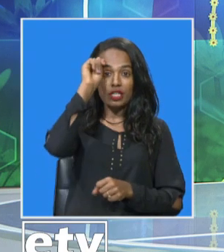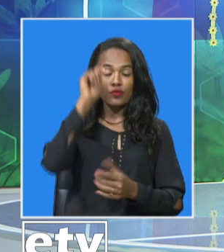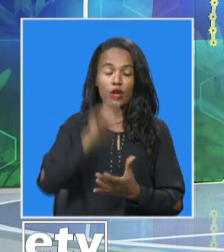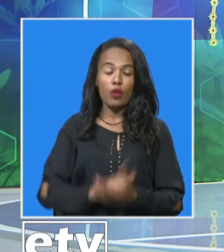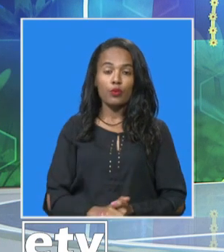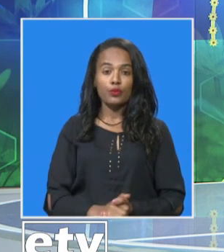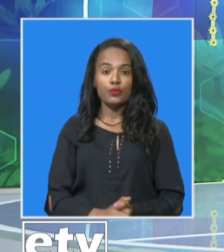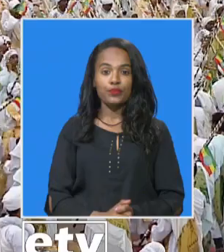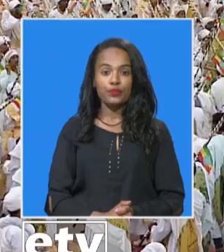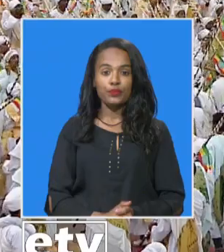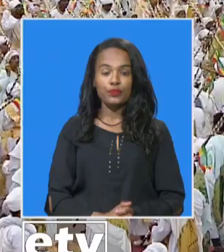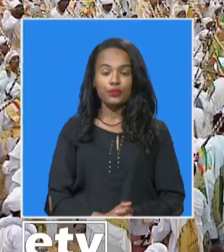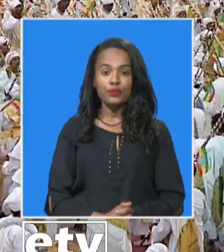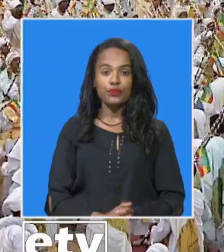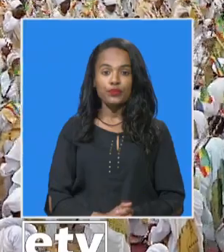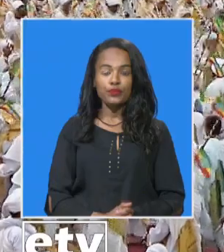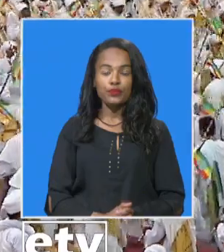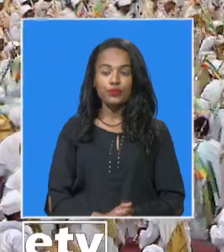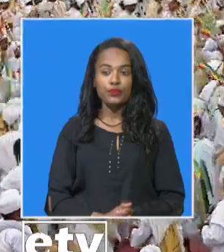ዝርዝር አለው።